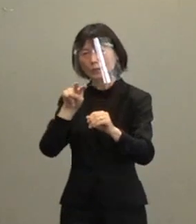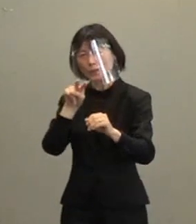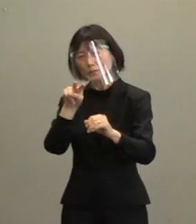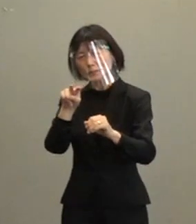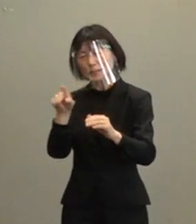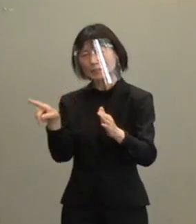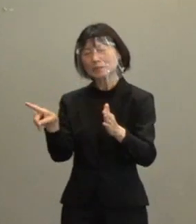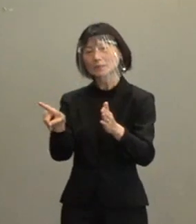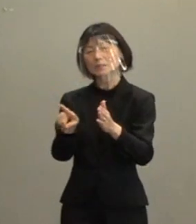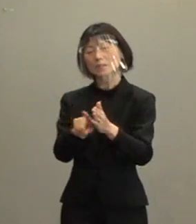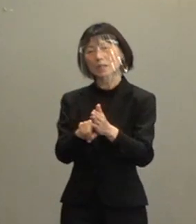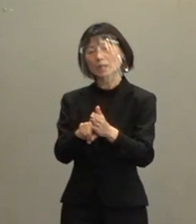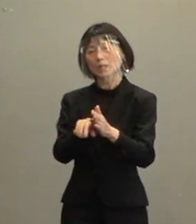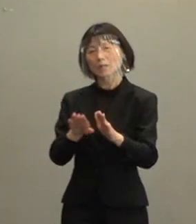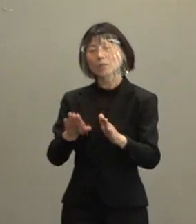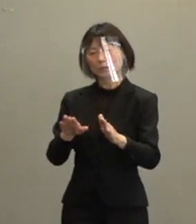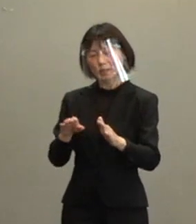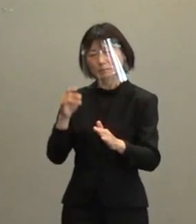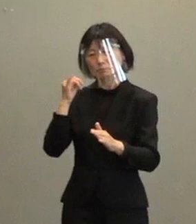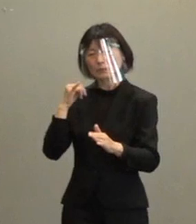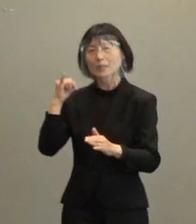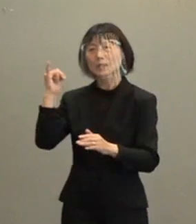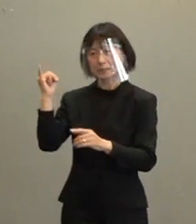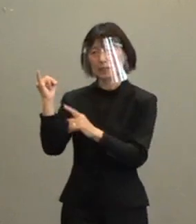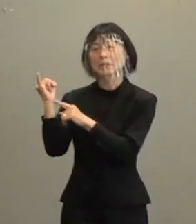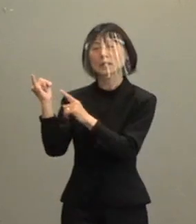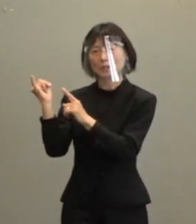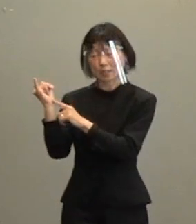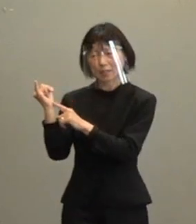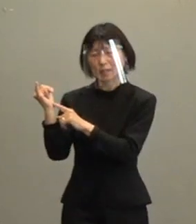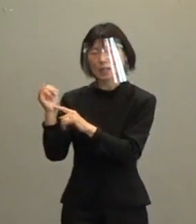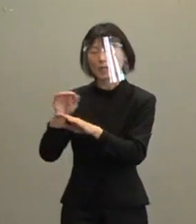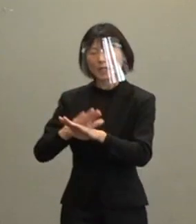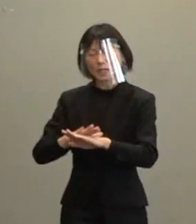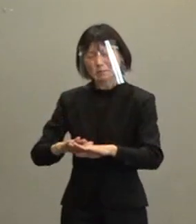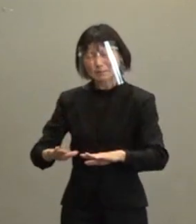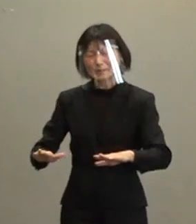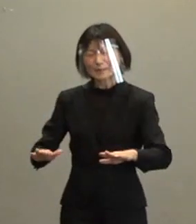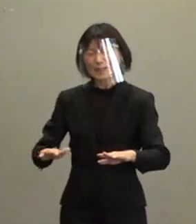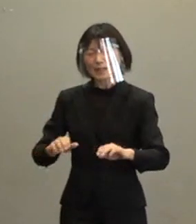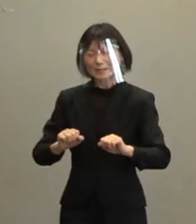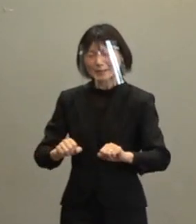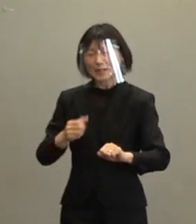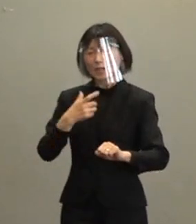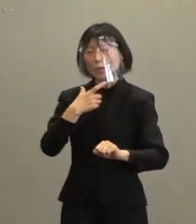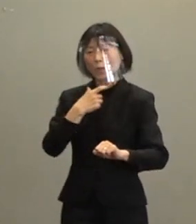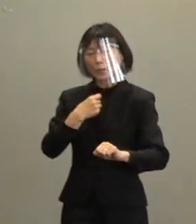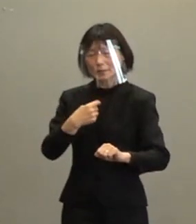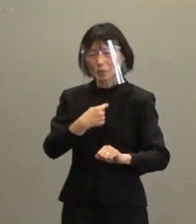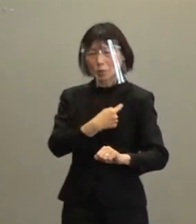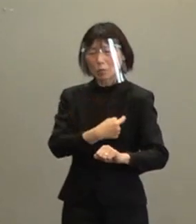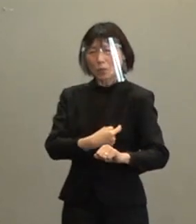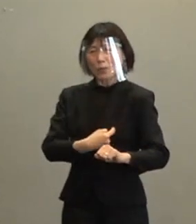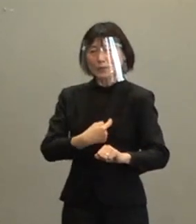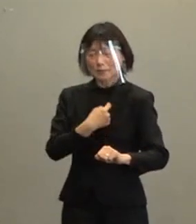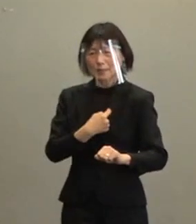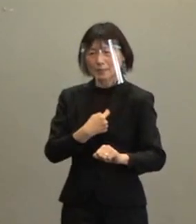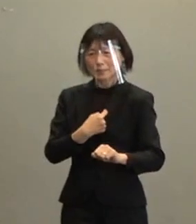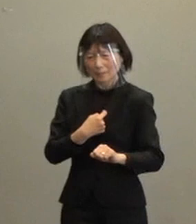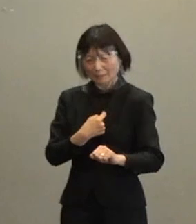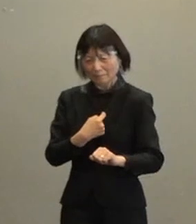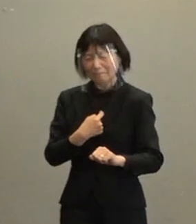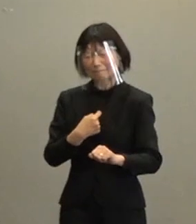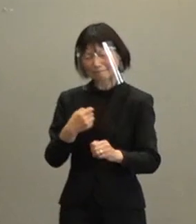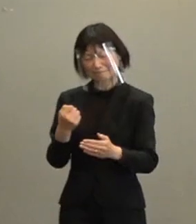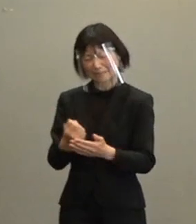ました。今回お母様がですね、無事でいてほしいという思いが報われなか